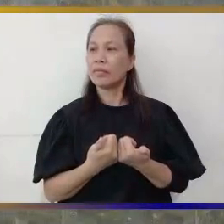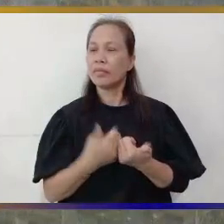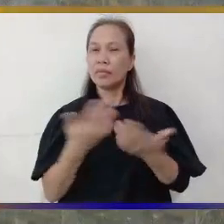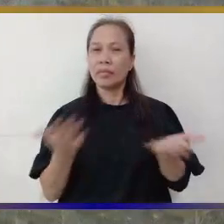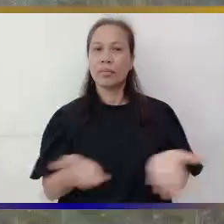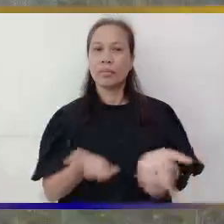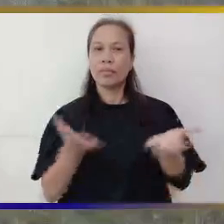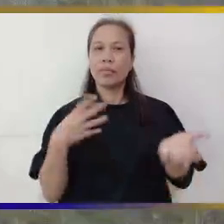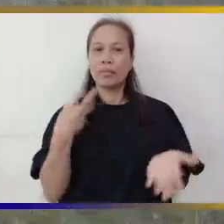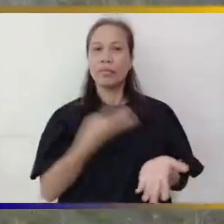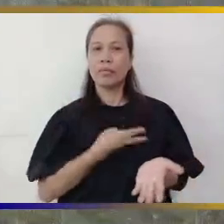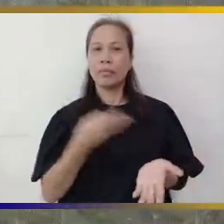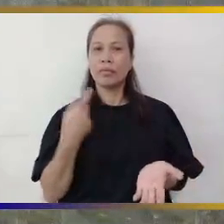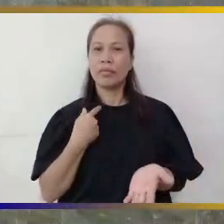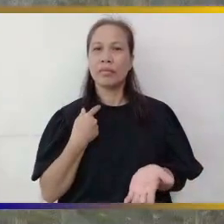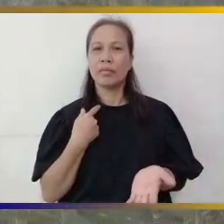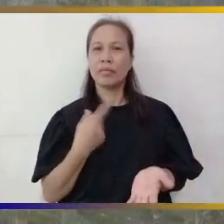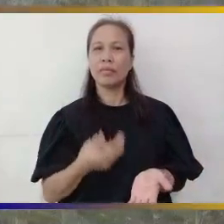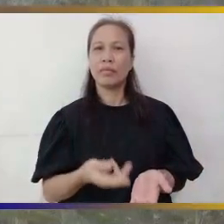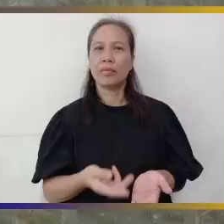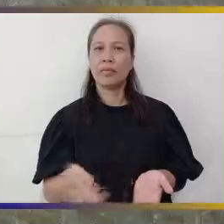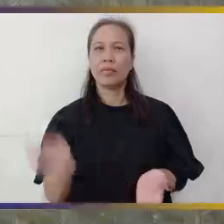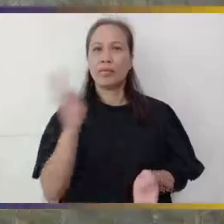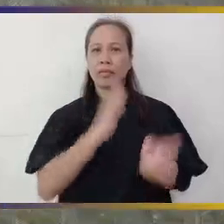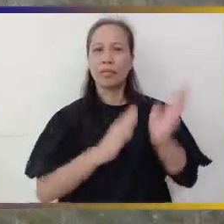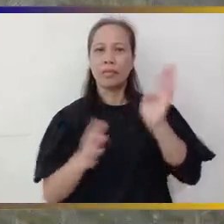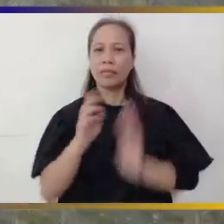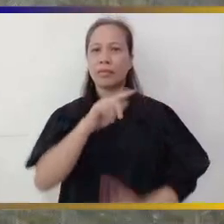nagkakaroon ng problema rito okay